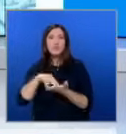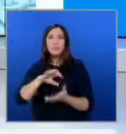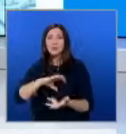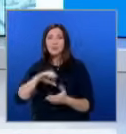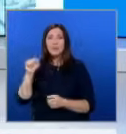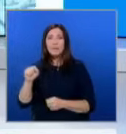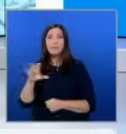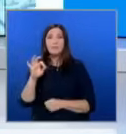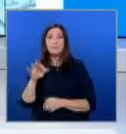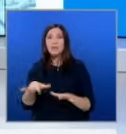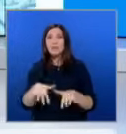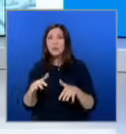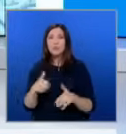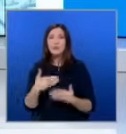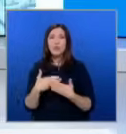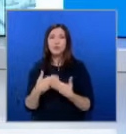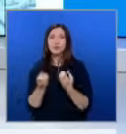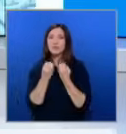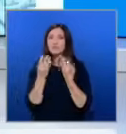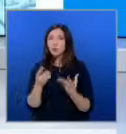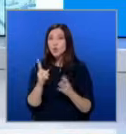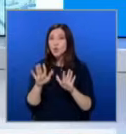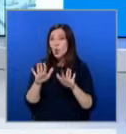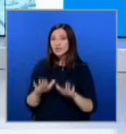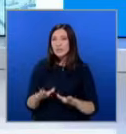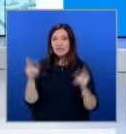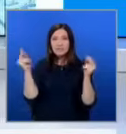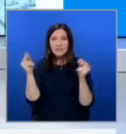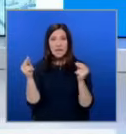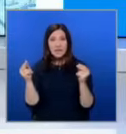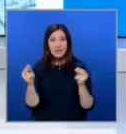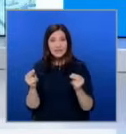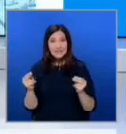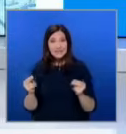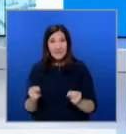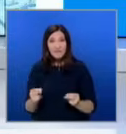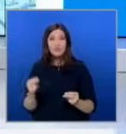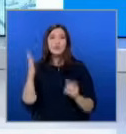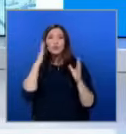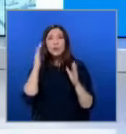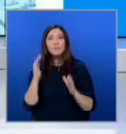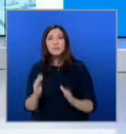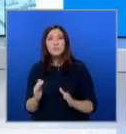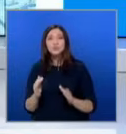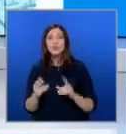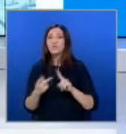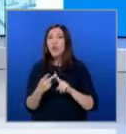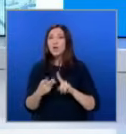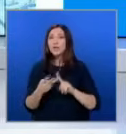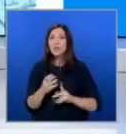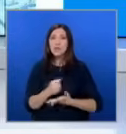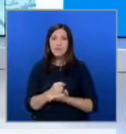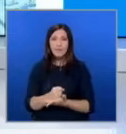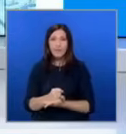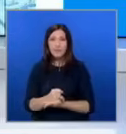политическите формации в 50-я парламент относно възможностите, които остават за съставянето на правителство с втория